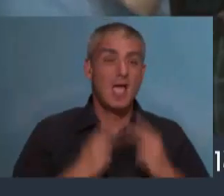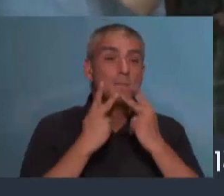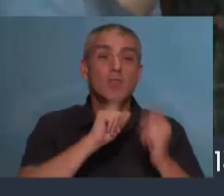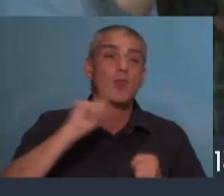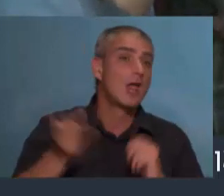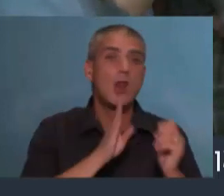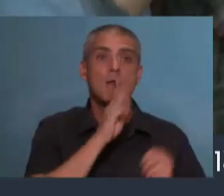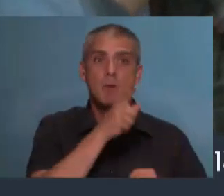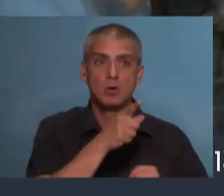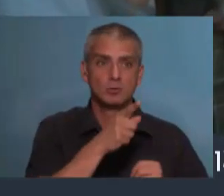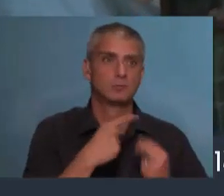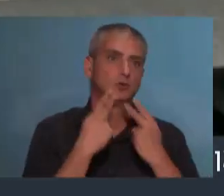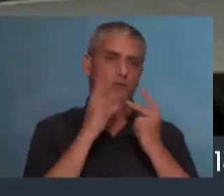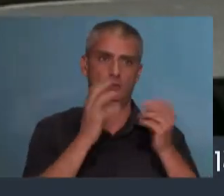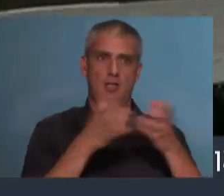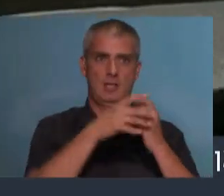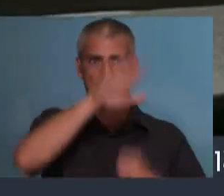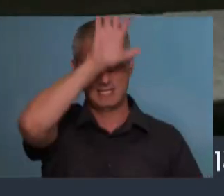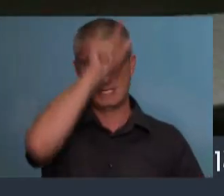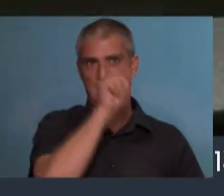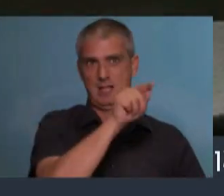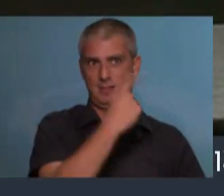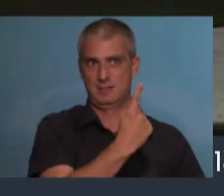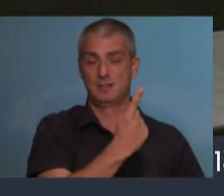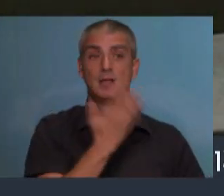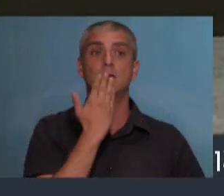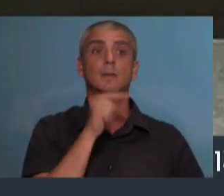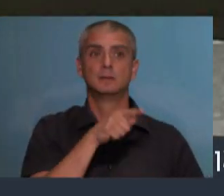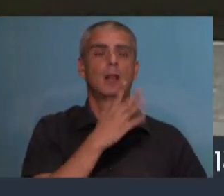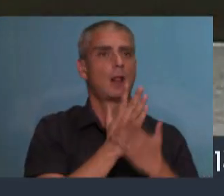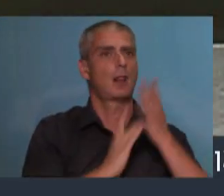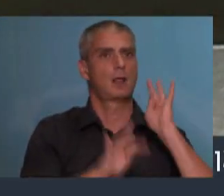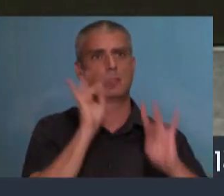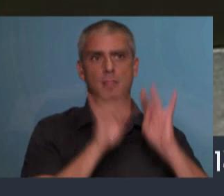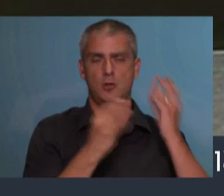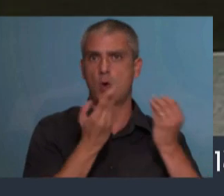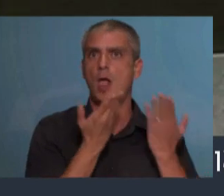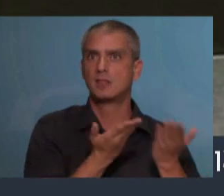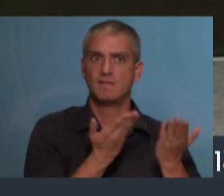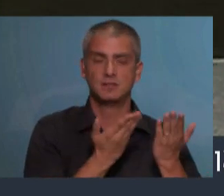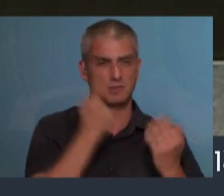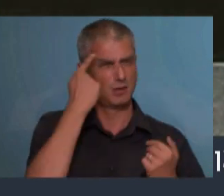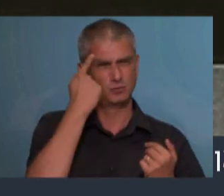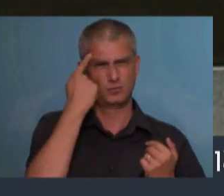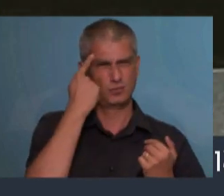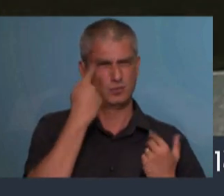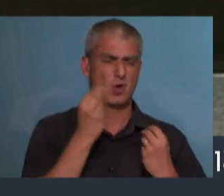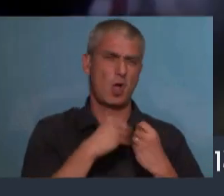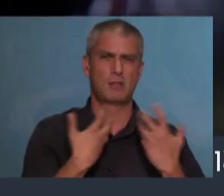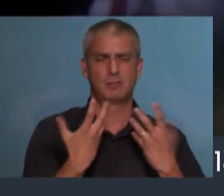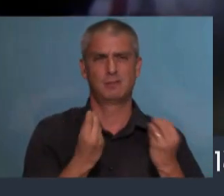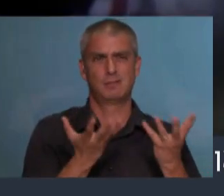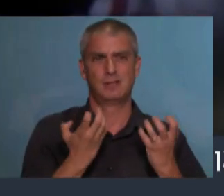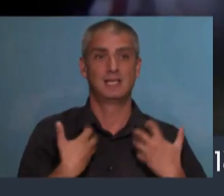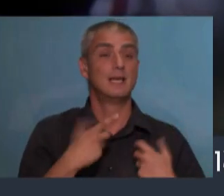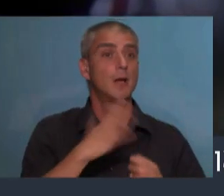these problems is the Iranian people. היו בישראל מי שהתנגדו למהלך הזה, חשבו שמדובר בעוד גימיק. If